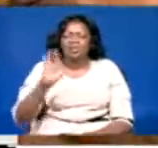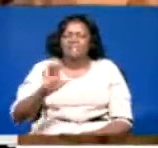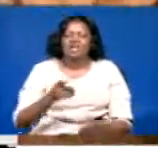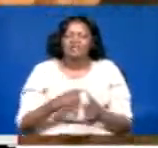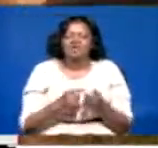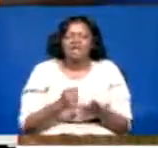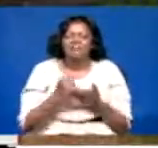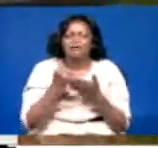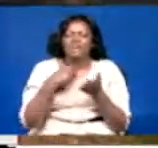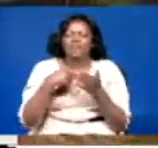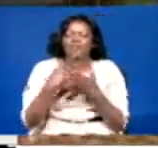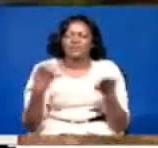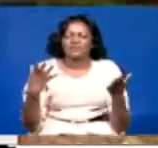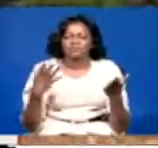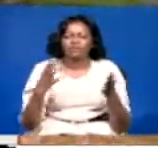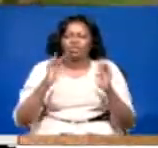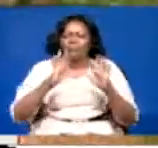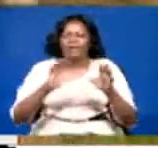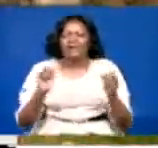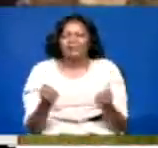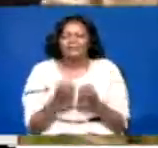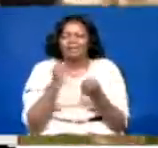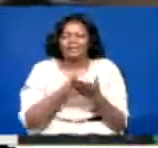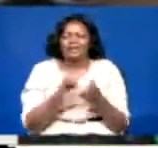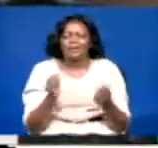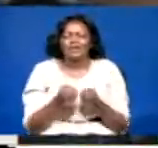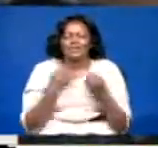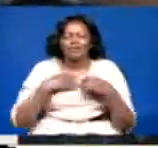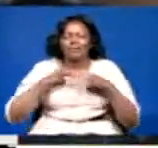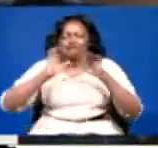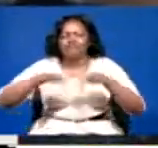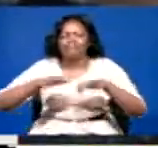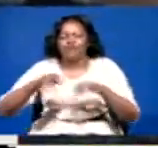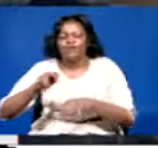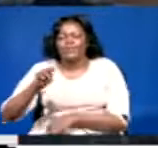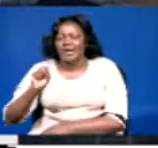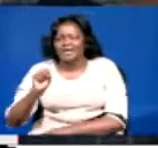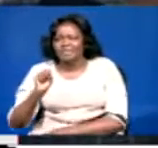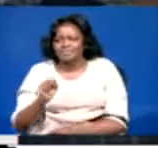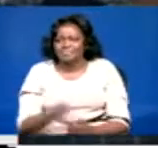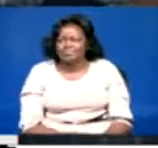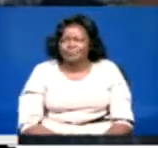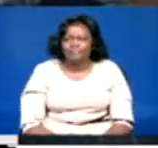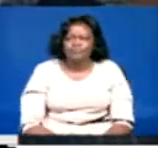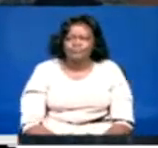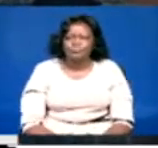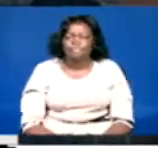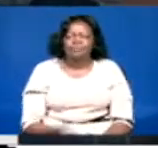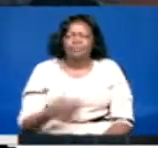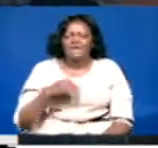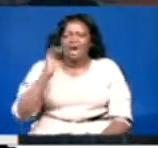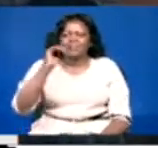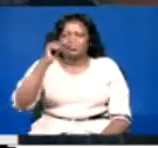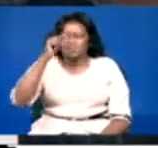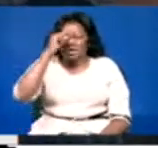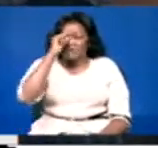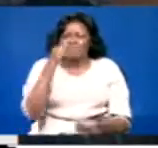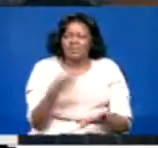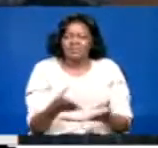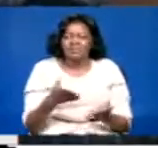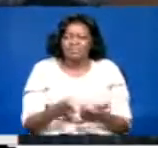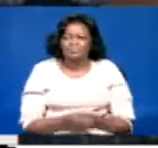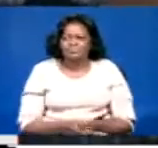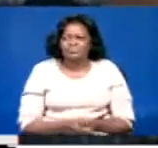ili kuepusha ajali nyingi zinazowakumba wachimba madini. Naomba sasa serikali ambayo imechaguliwa,